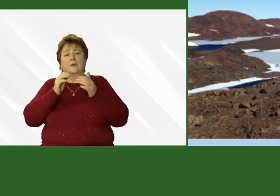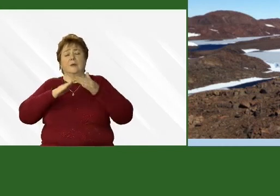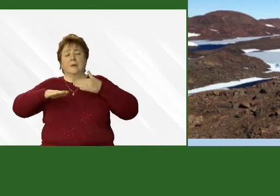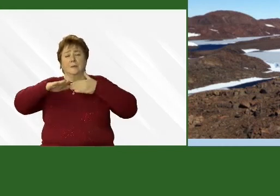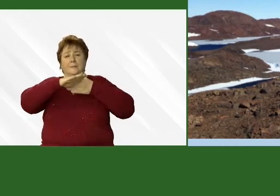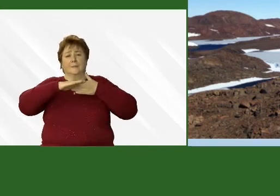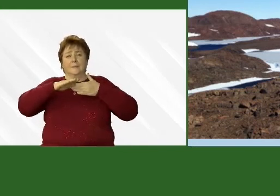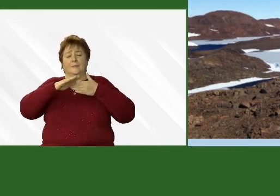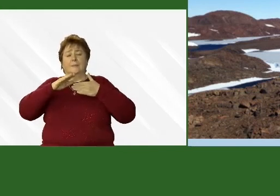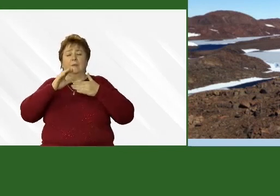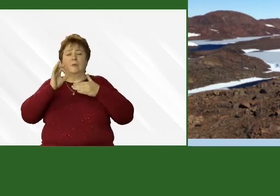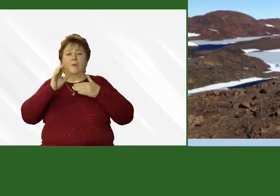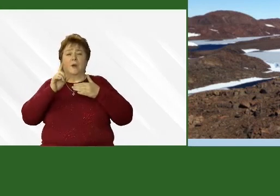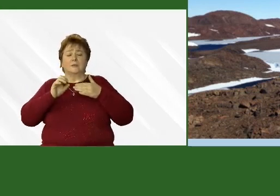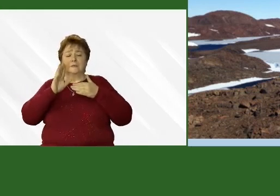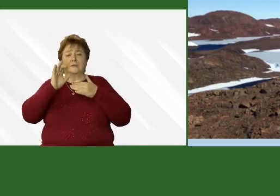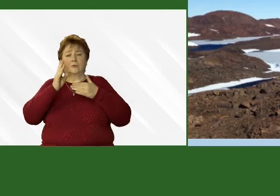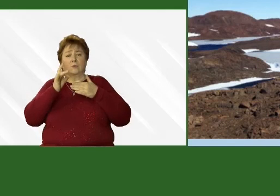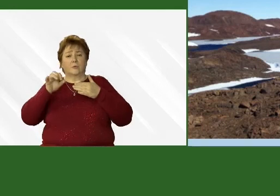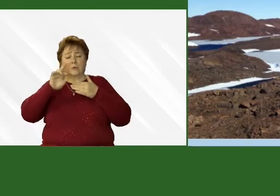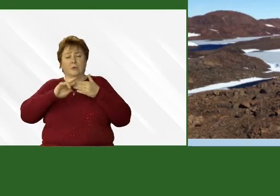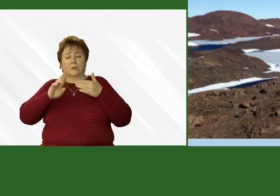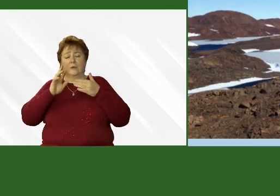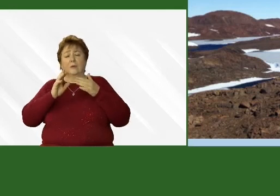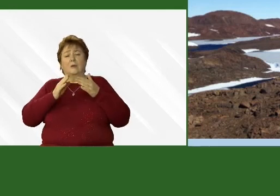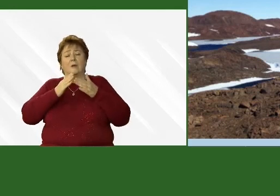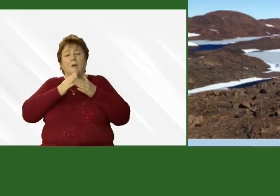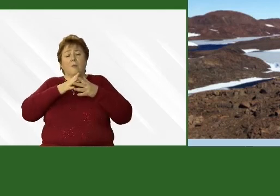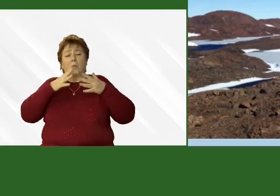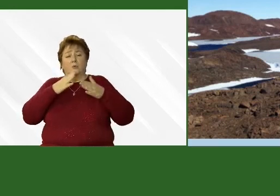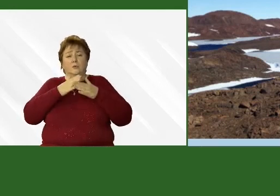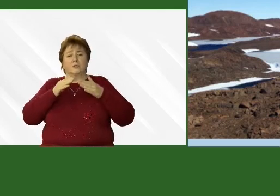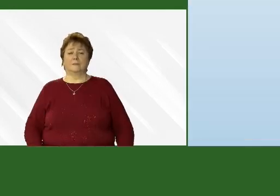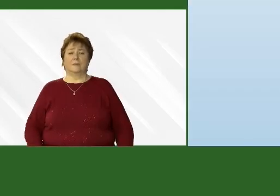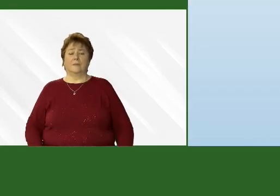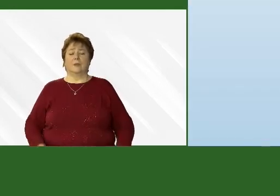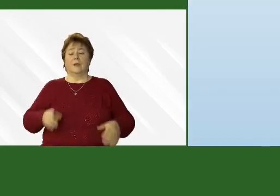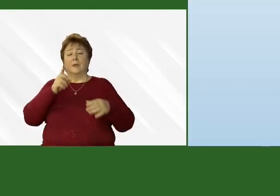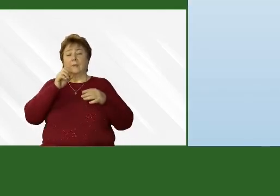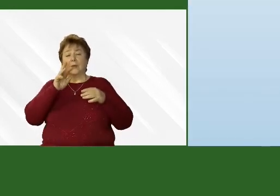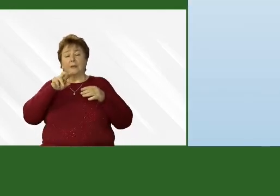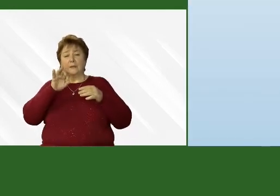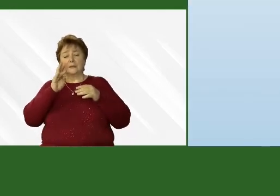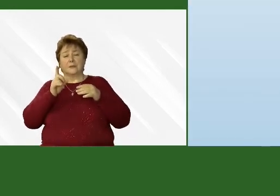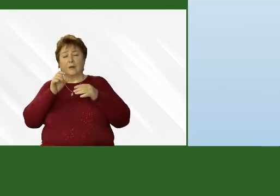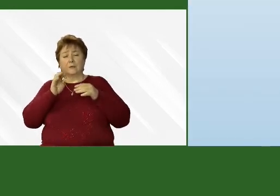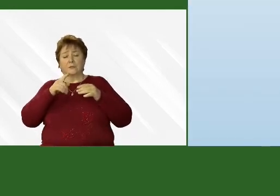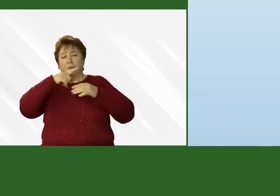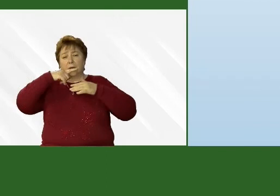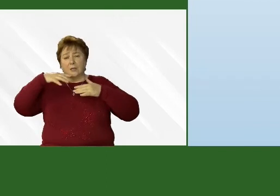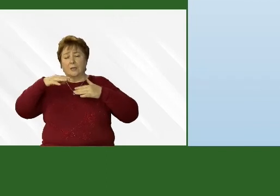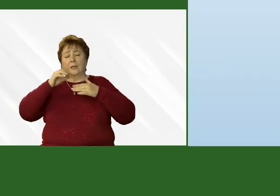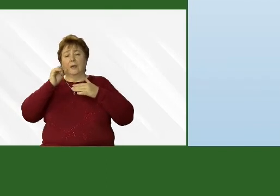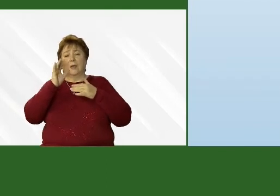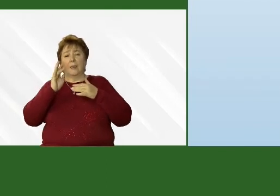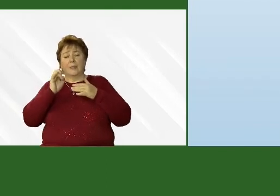Виктории. Большая часть крупнейших озер Антарктиды скрыта подо льдом. Беллинсгаузен – российская